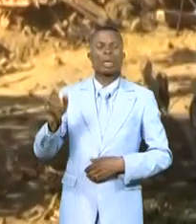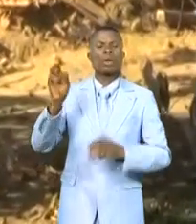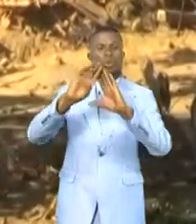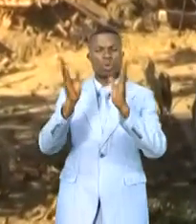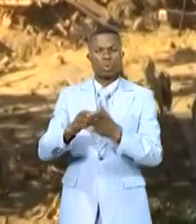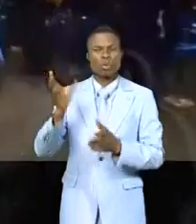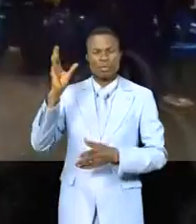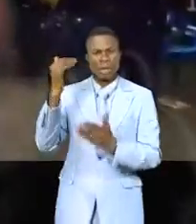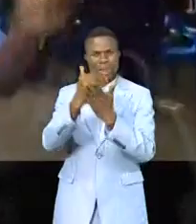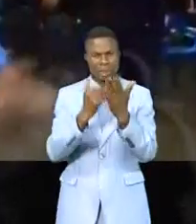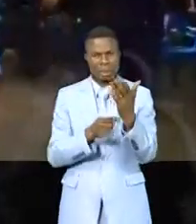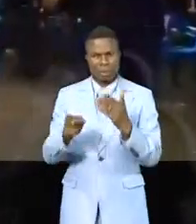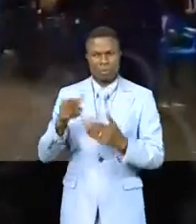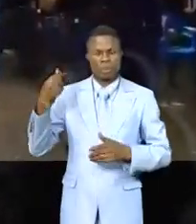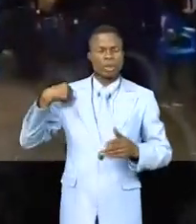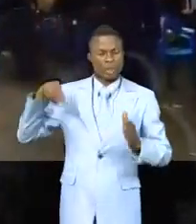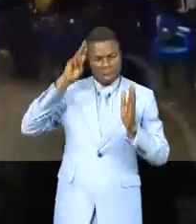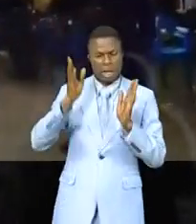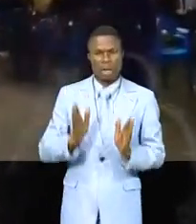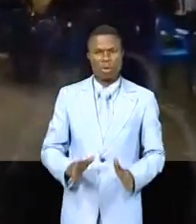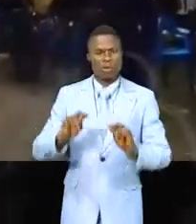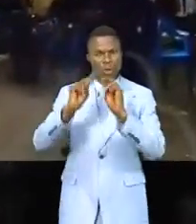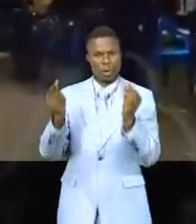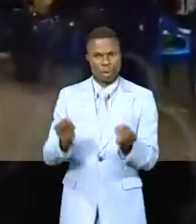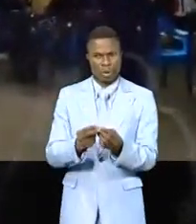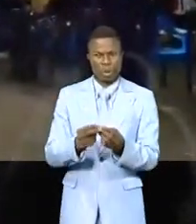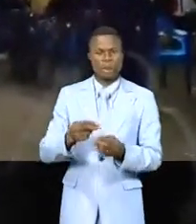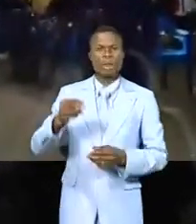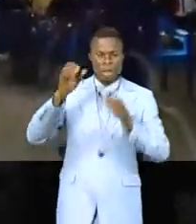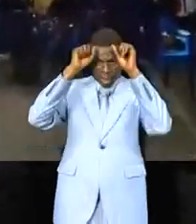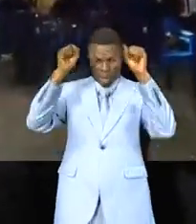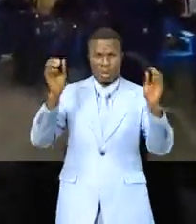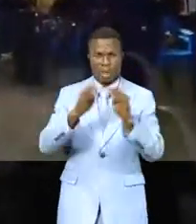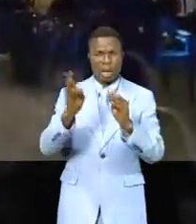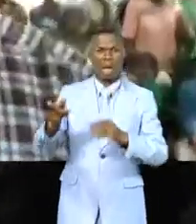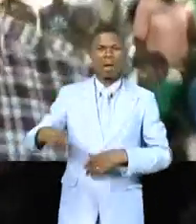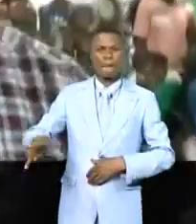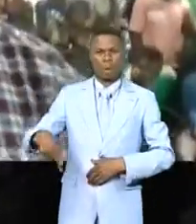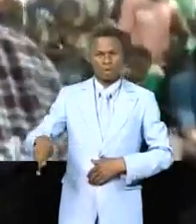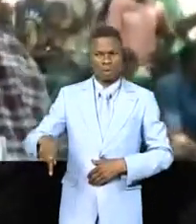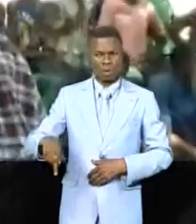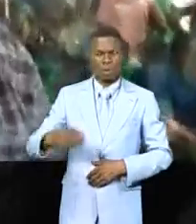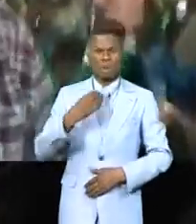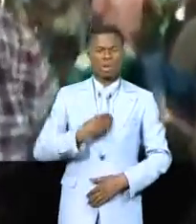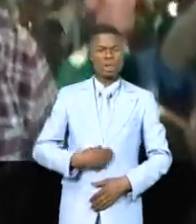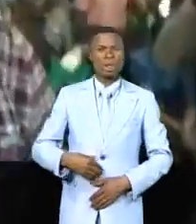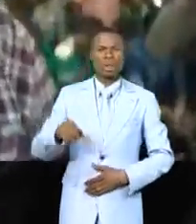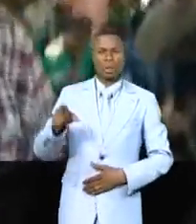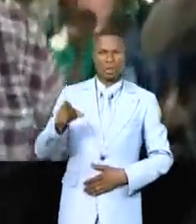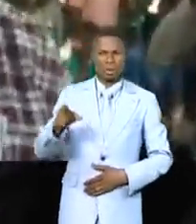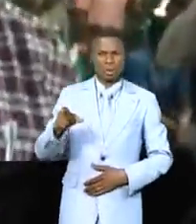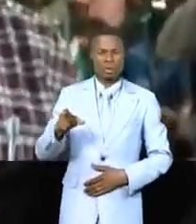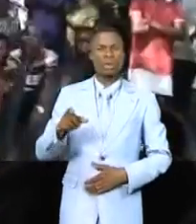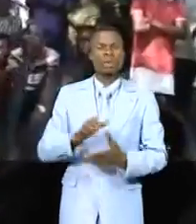et Botamba. Le gouverneur avait sa suite. L'honorable président de l'Assemblée provinciale, Maître Dieudonné Matela